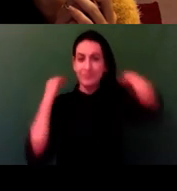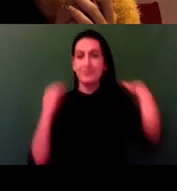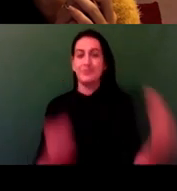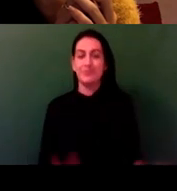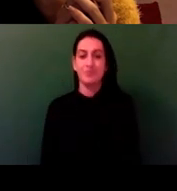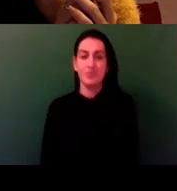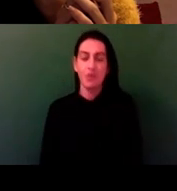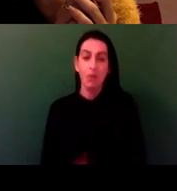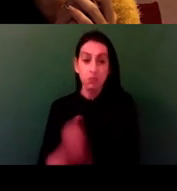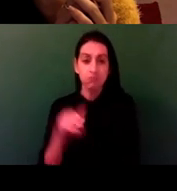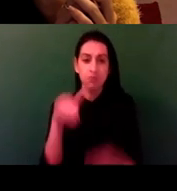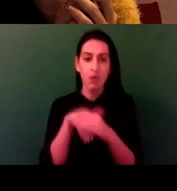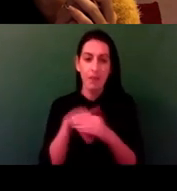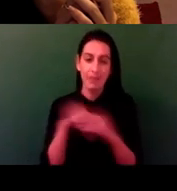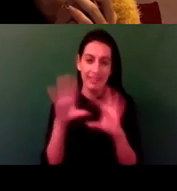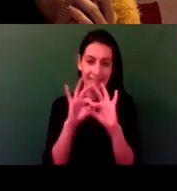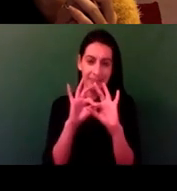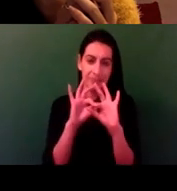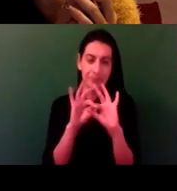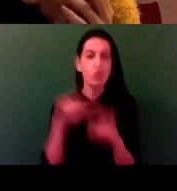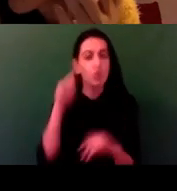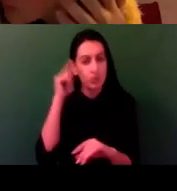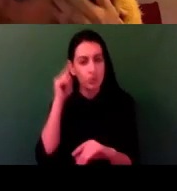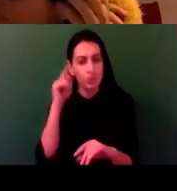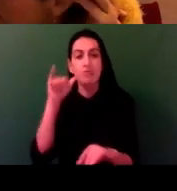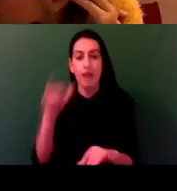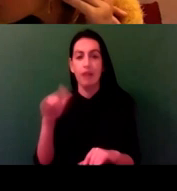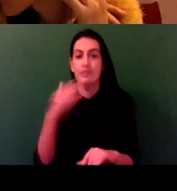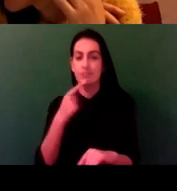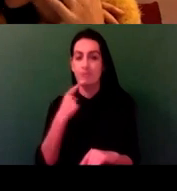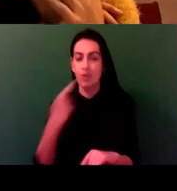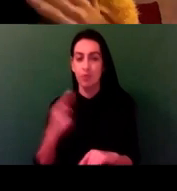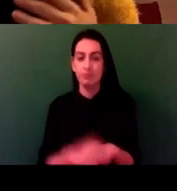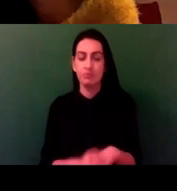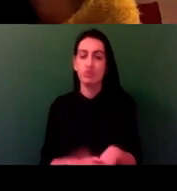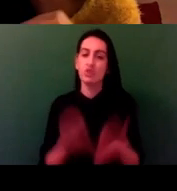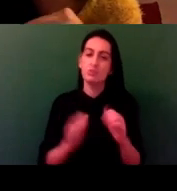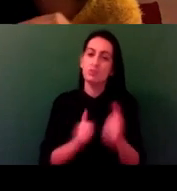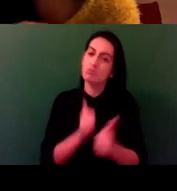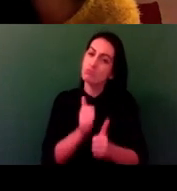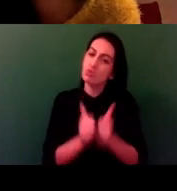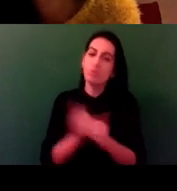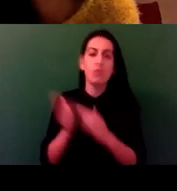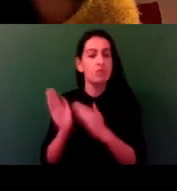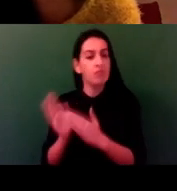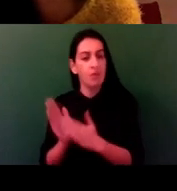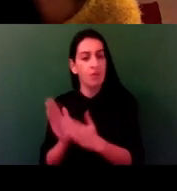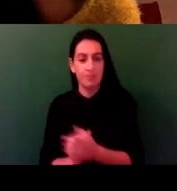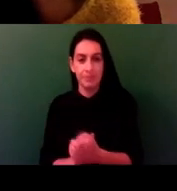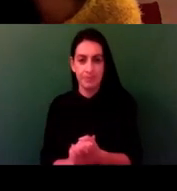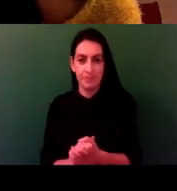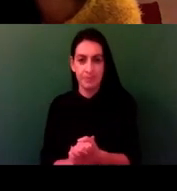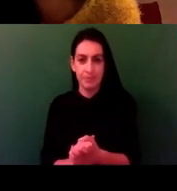oylama meselesine şiddetle katılıyorum. Şu an yürüyen yarışmalar bu haliyle gerçekten, yani memleketteki o